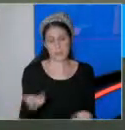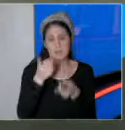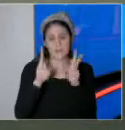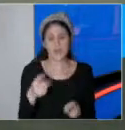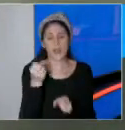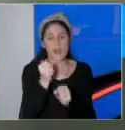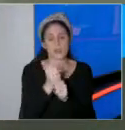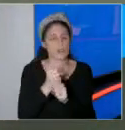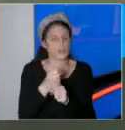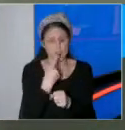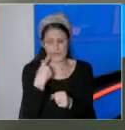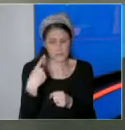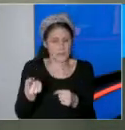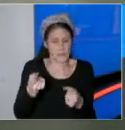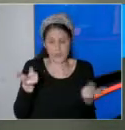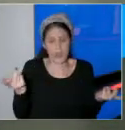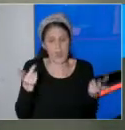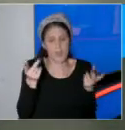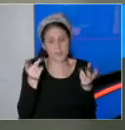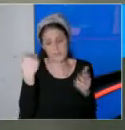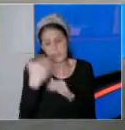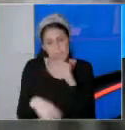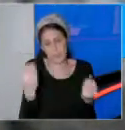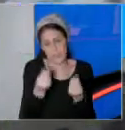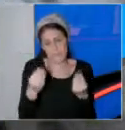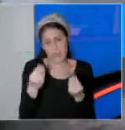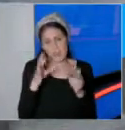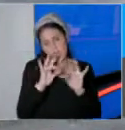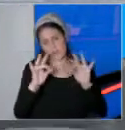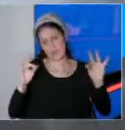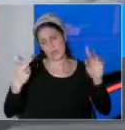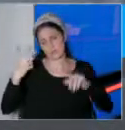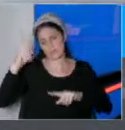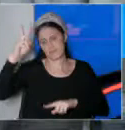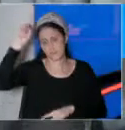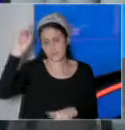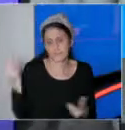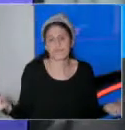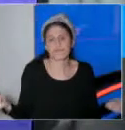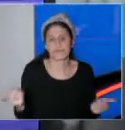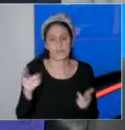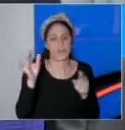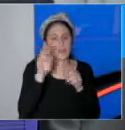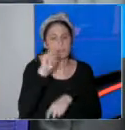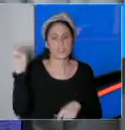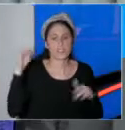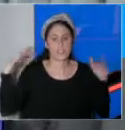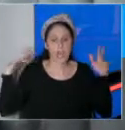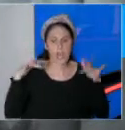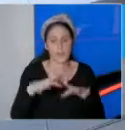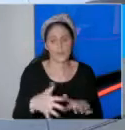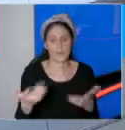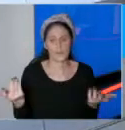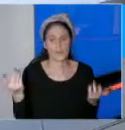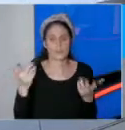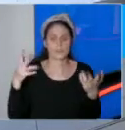כל מה שאתה רוצה, אבל בסופו של דבר הדבקה תגבר. כל העניין הזה של עדיין של התקהלויות, ואם יש חתונות